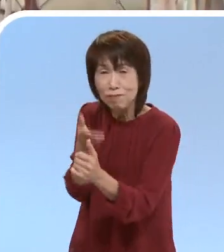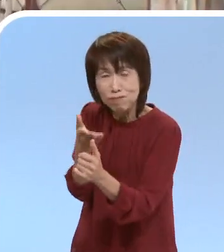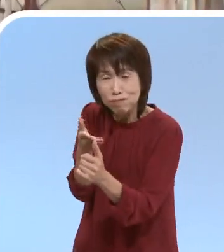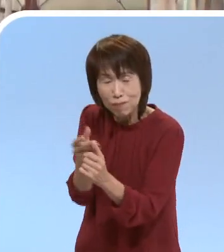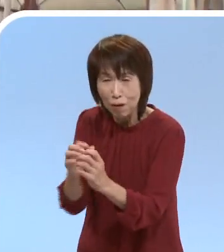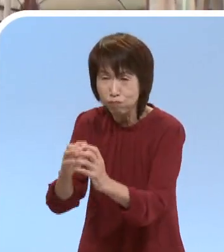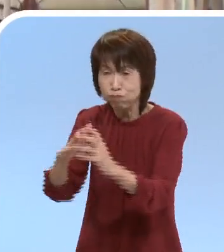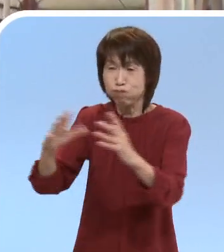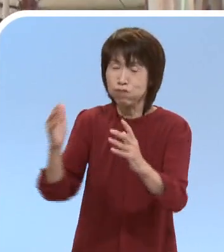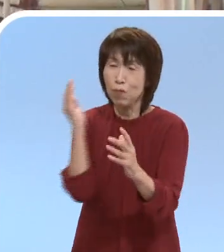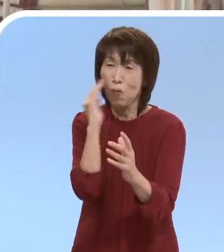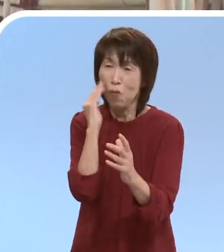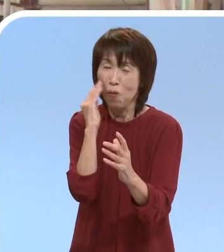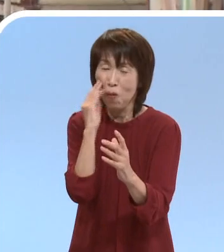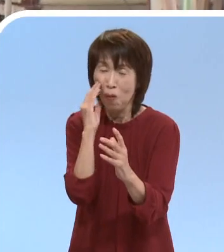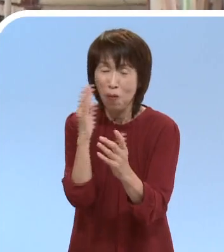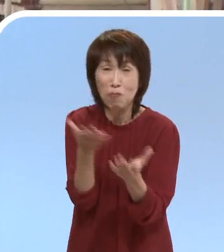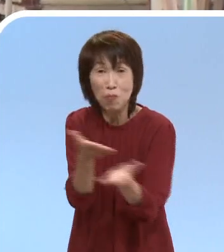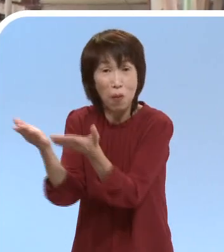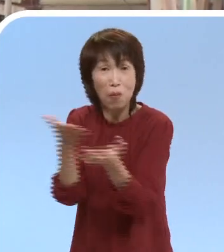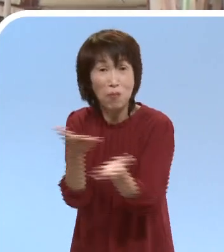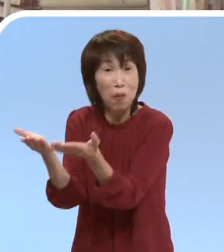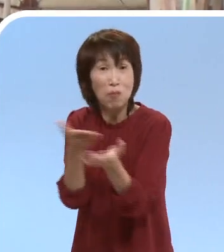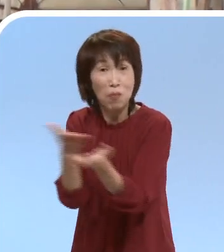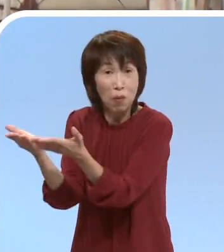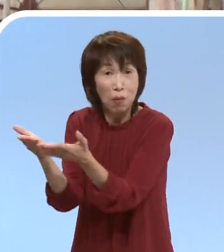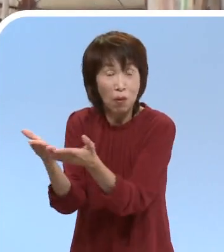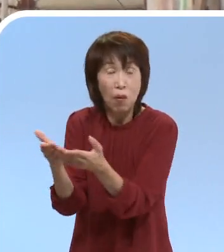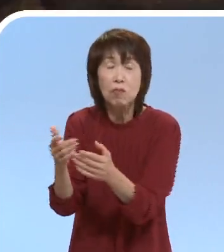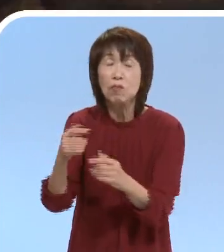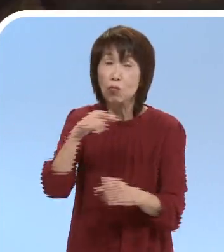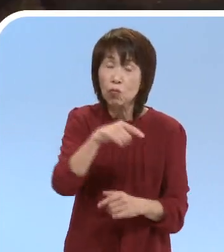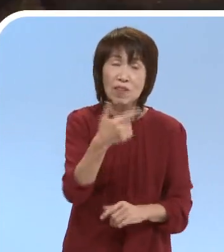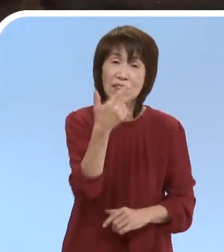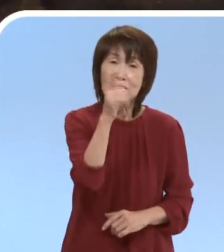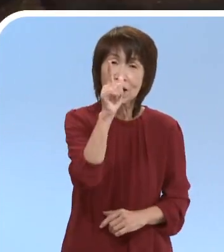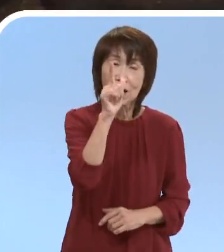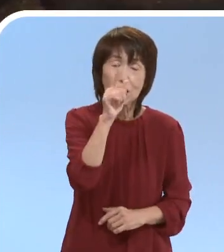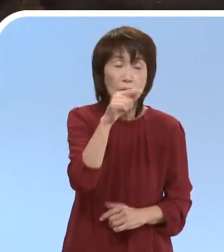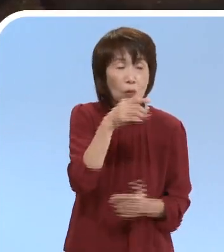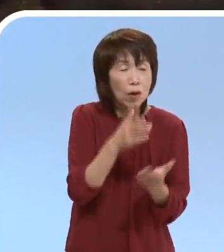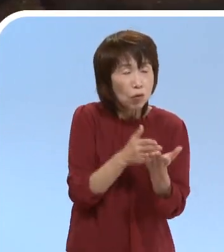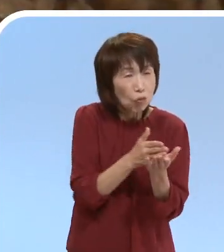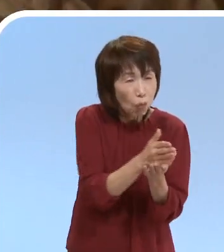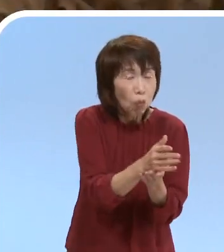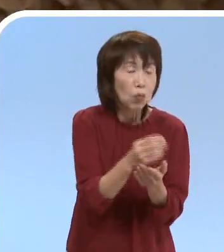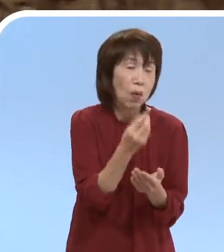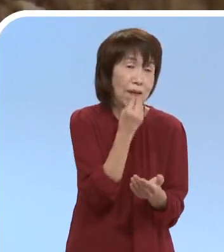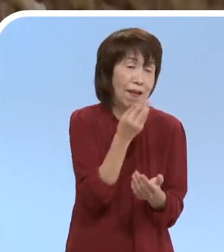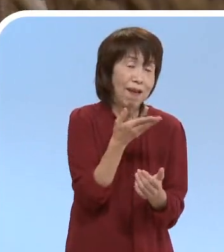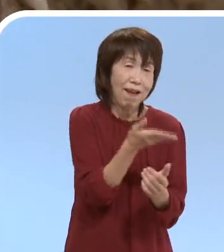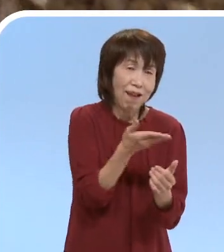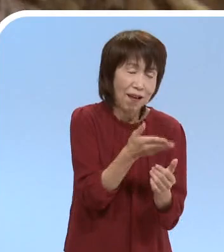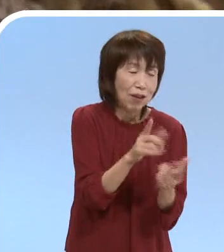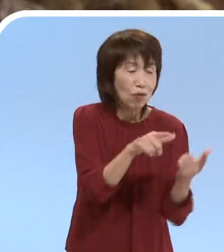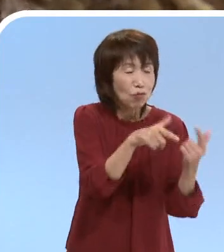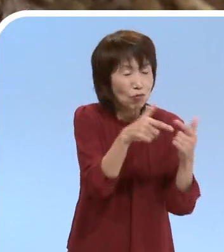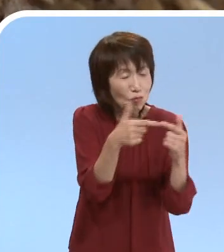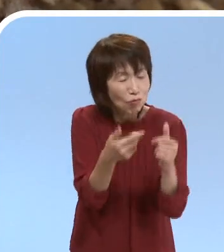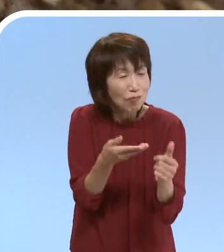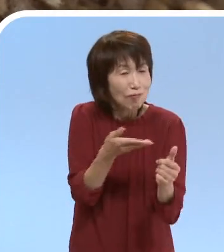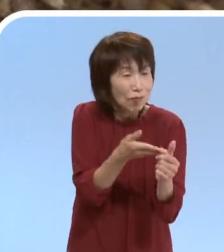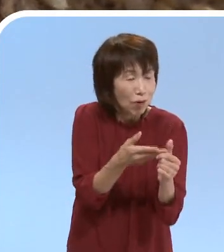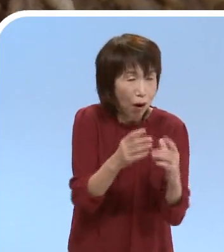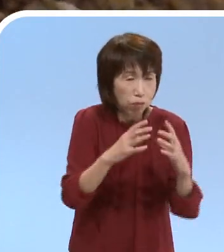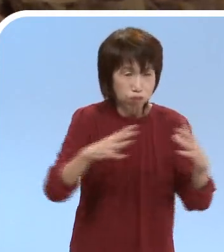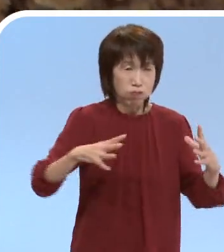鶏を大きくするんじゃなしに、 はい、 ゆっくりと育てていくと。この100日鶏専用の飼料を使ってます。カロリーも少し抑えながら